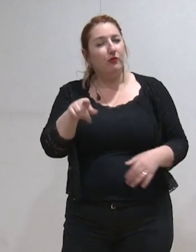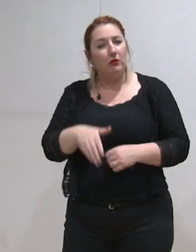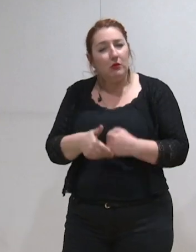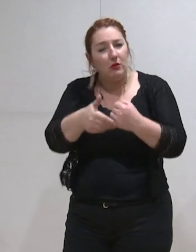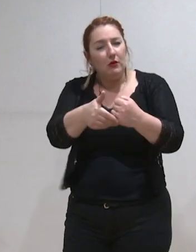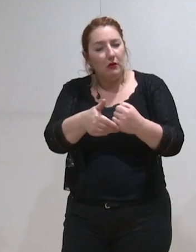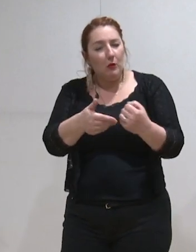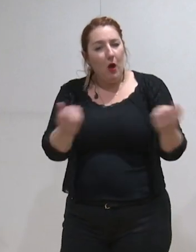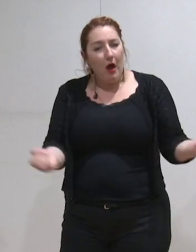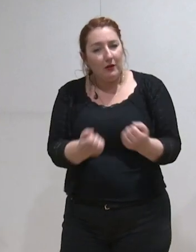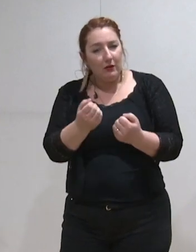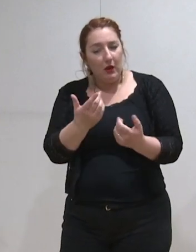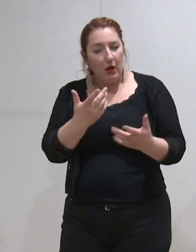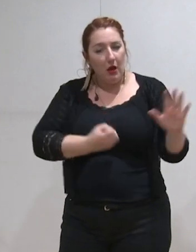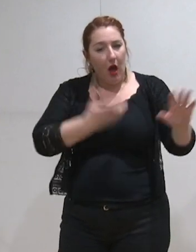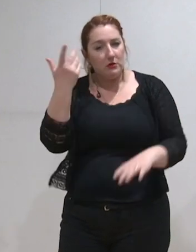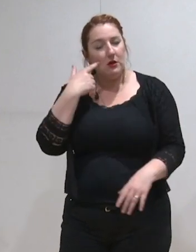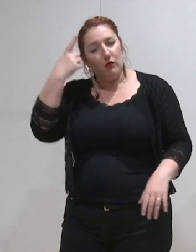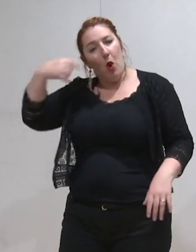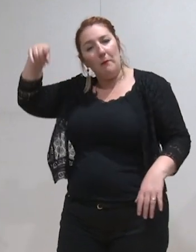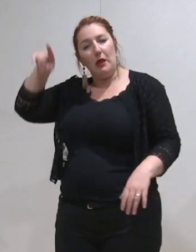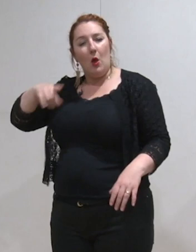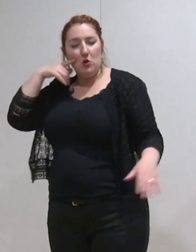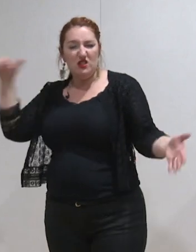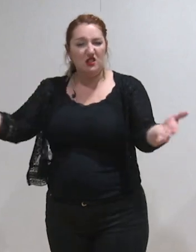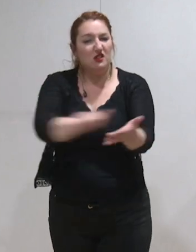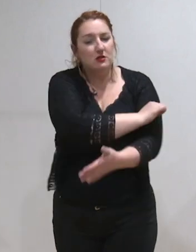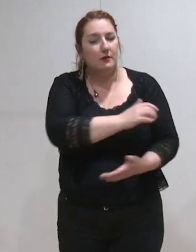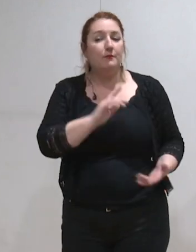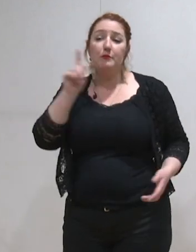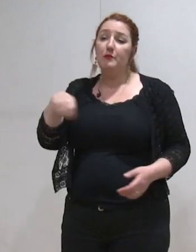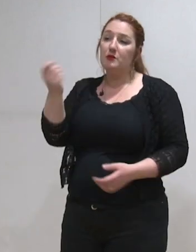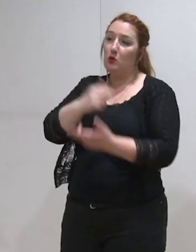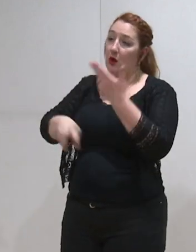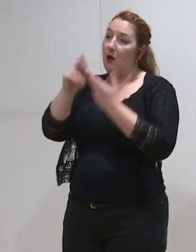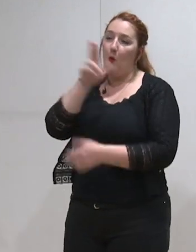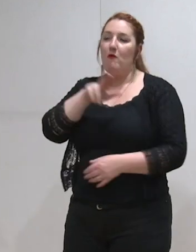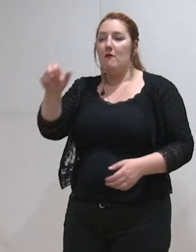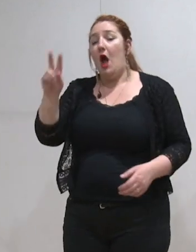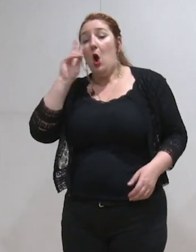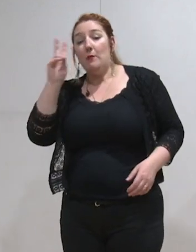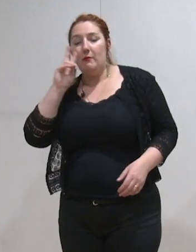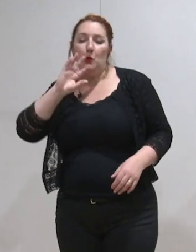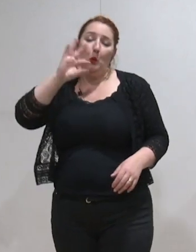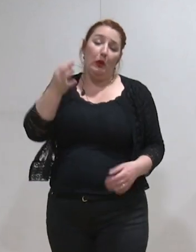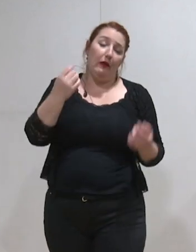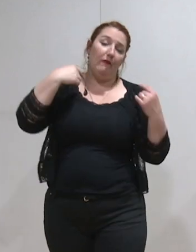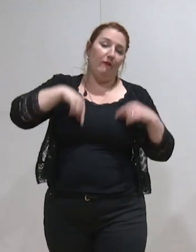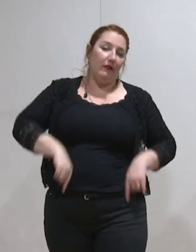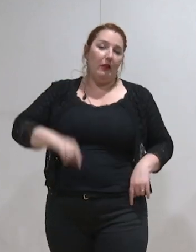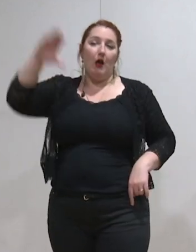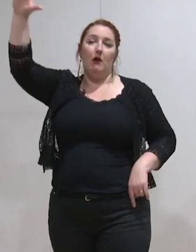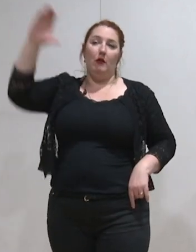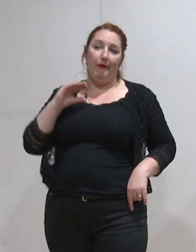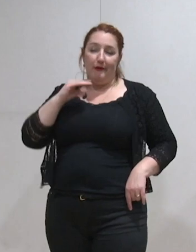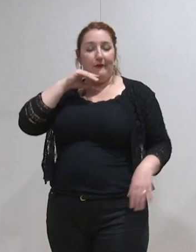raisons strictement idéologiques bien sûr vous allez nous répondre et c'est ce que vous faites que c'est à cause de la baisse des dotations de l'État